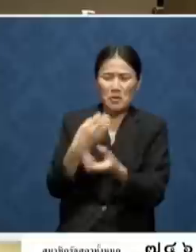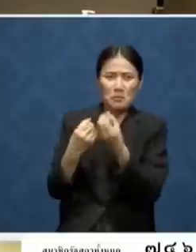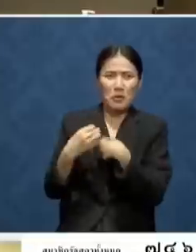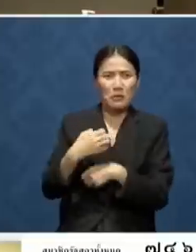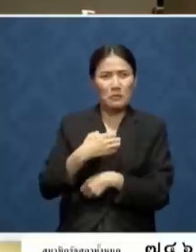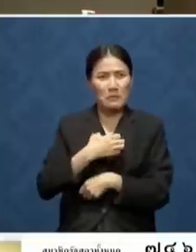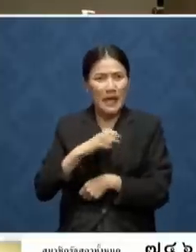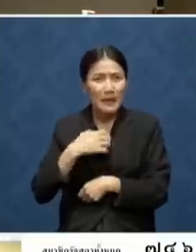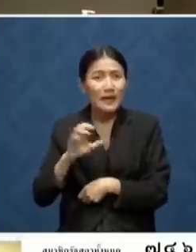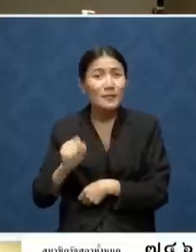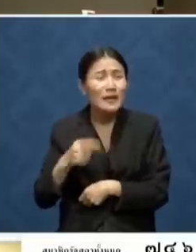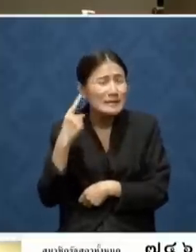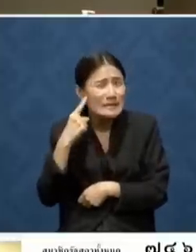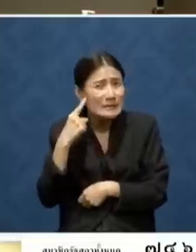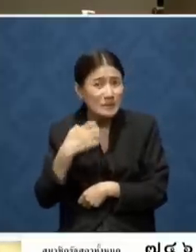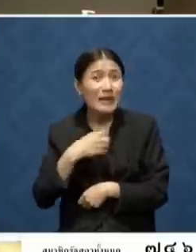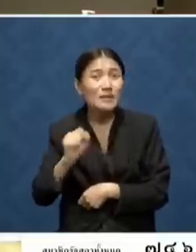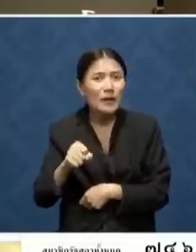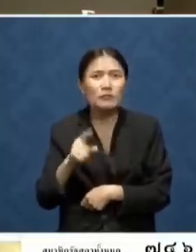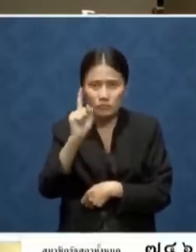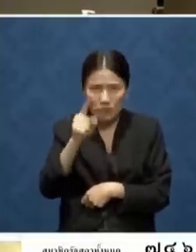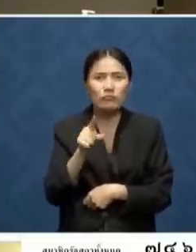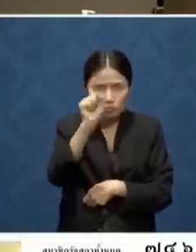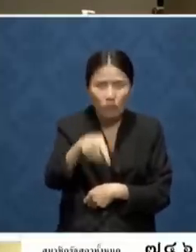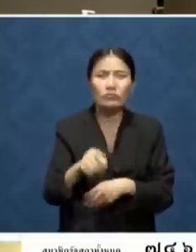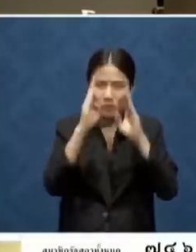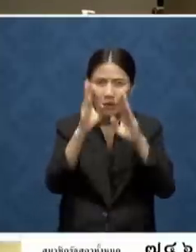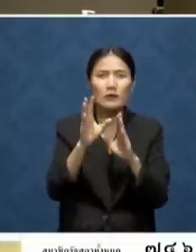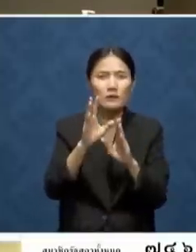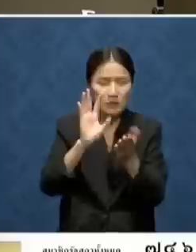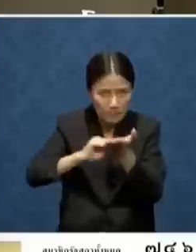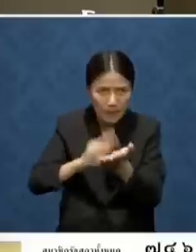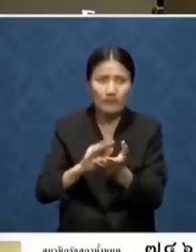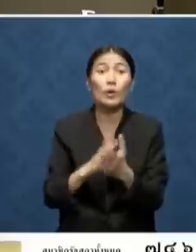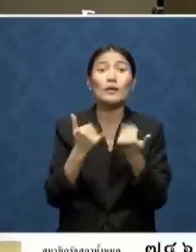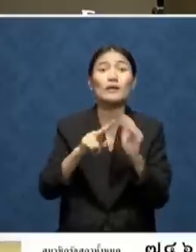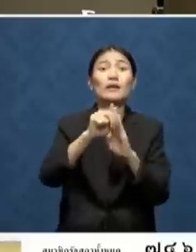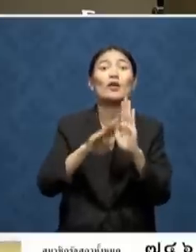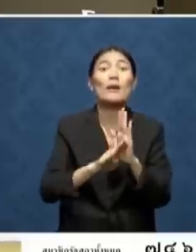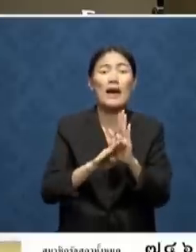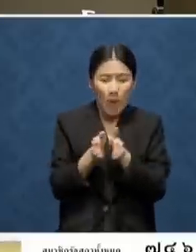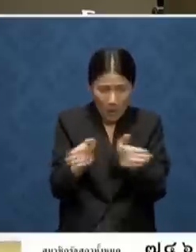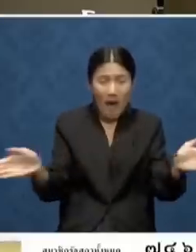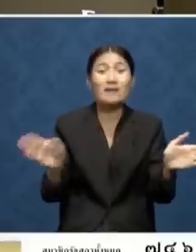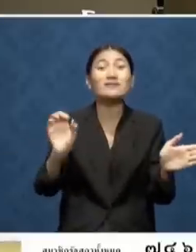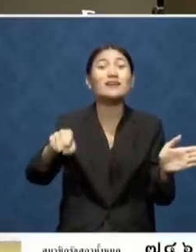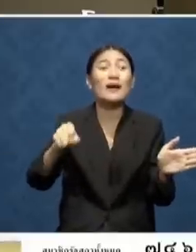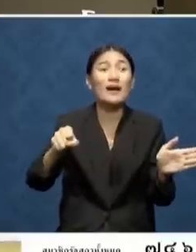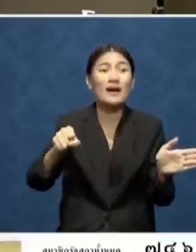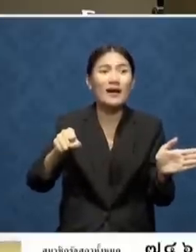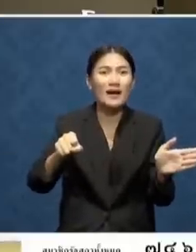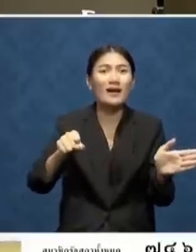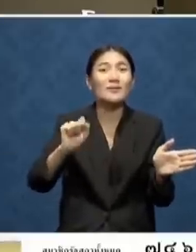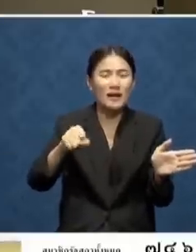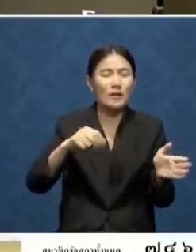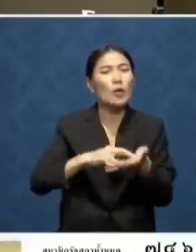วันนี้ข้อดีของการแถลงนโยบายที่มันกว้างๆแบบนี้ก็คือท่านยังมีโอกาสทำอะไรได้มากกว่านั้นโดยที่ไม่ถือว่าเป็นการผิด